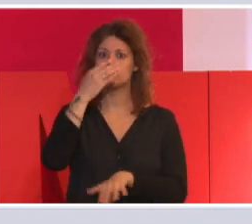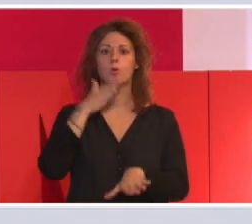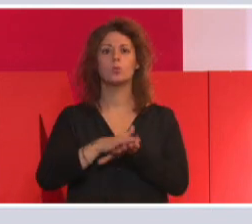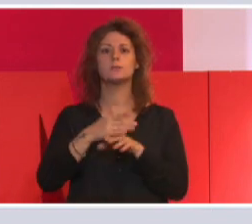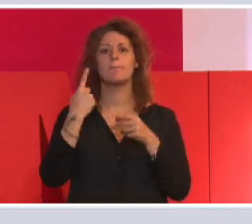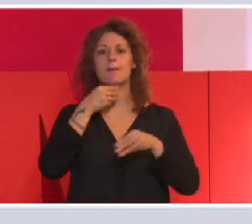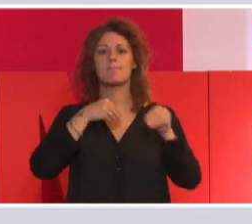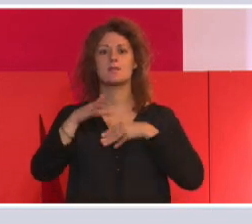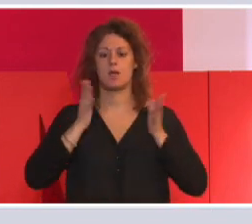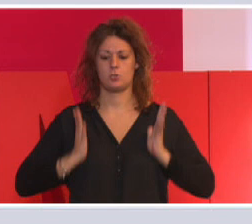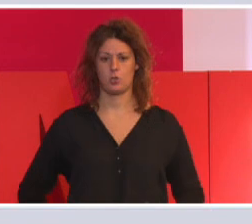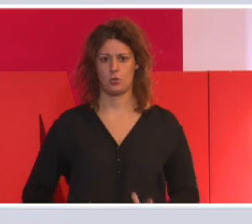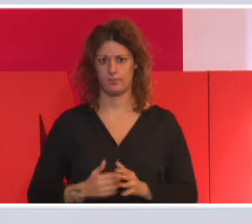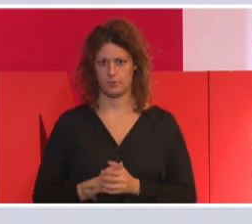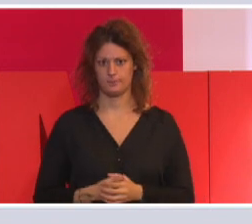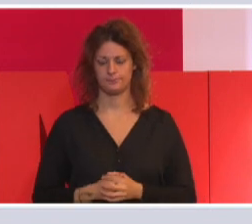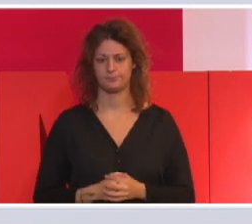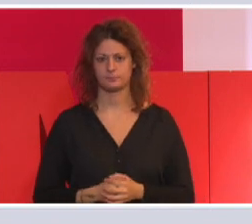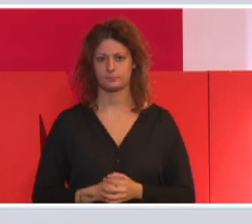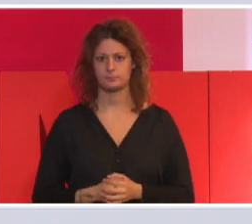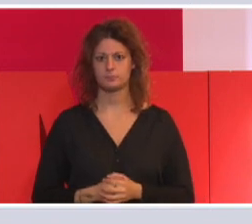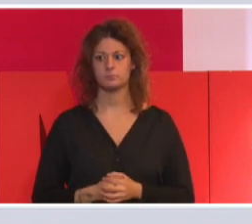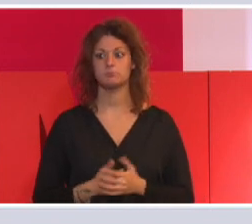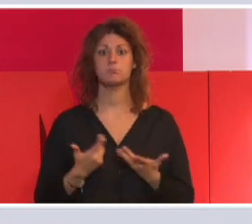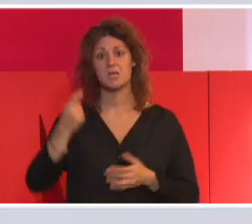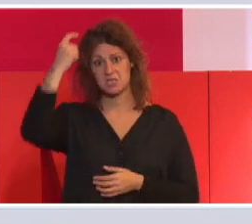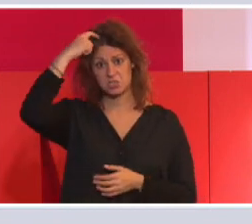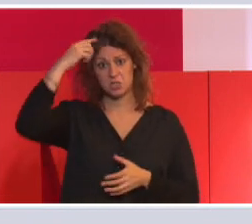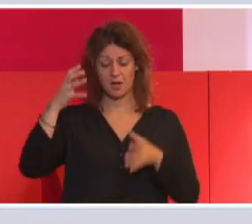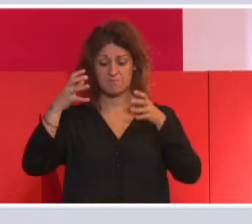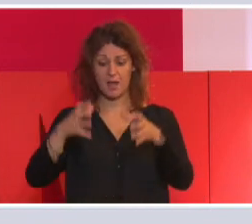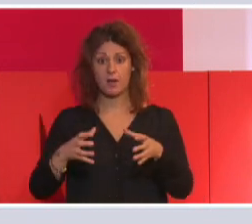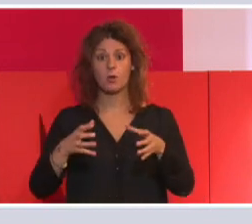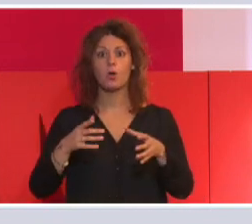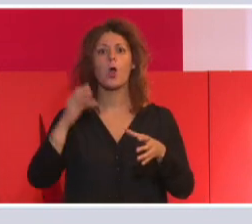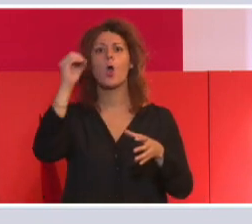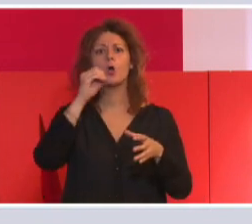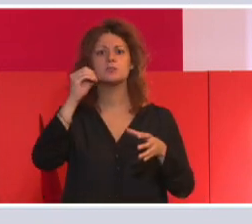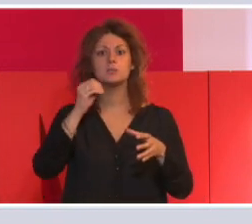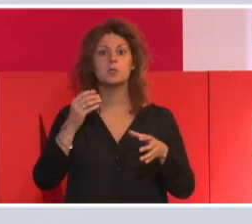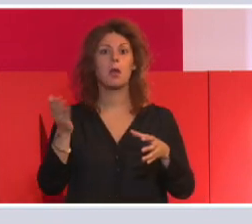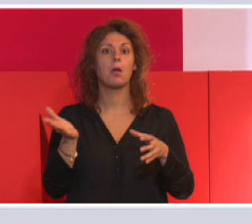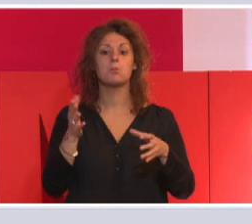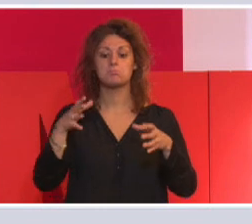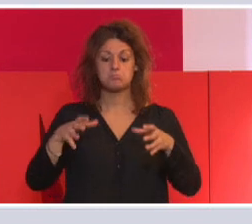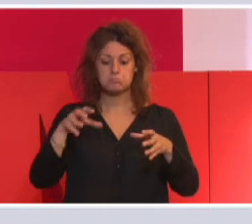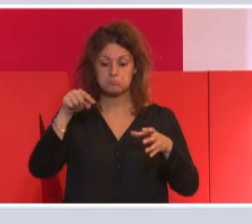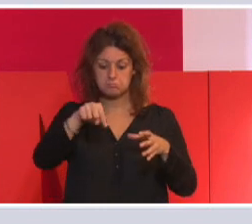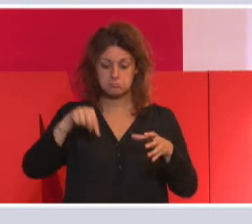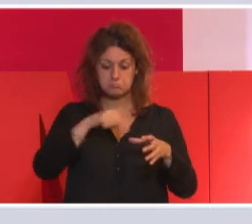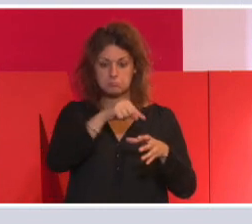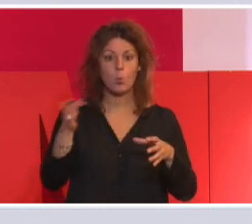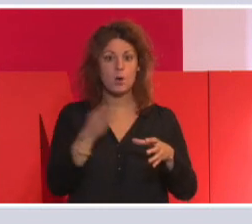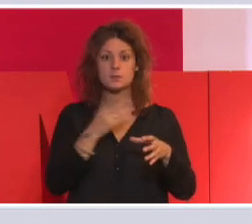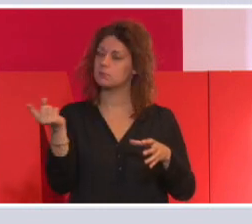è che queste non sono regioni a caso nel nostro cervello ma sono quelle regioni che sono legate alla nostra capacità di provare